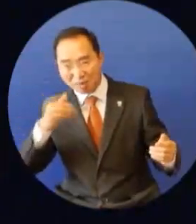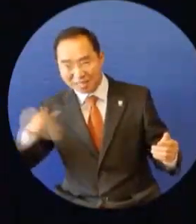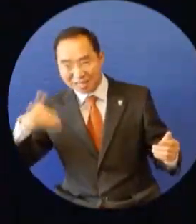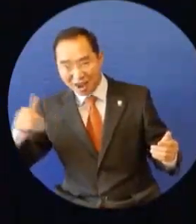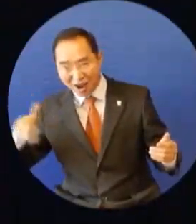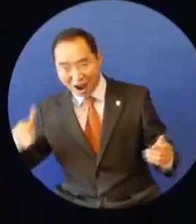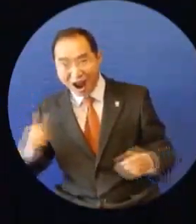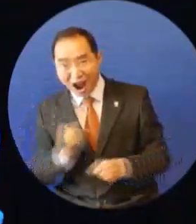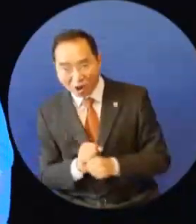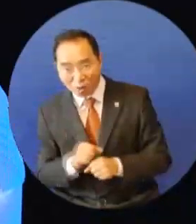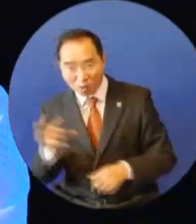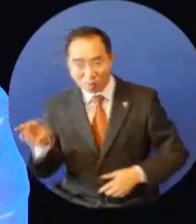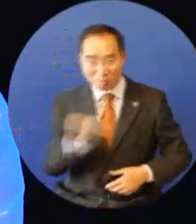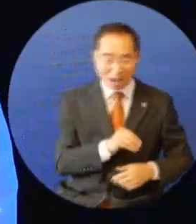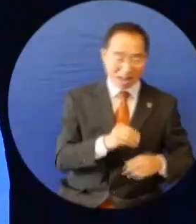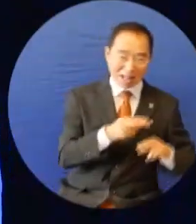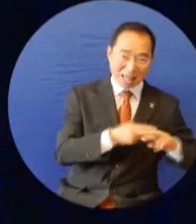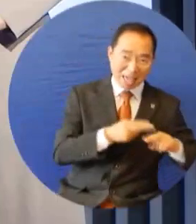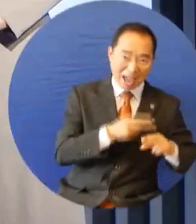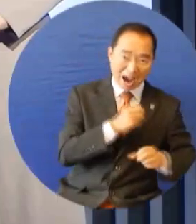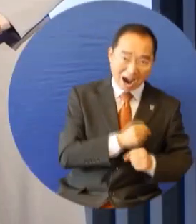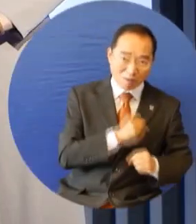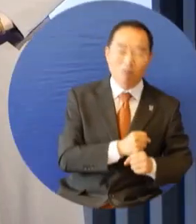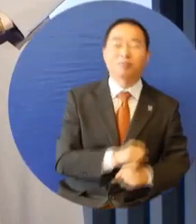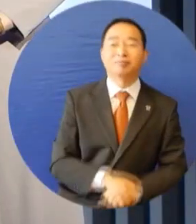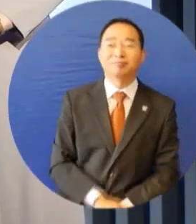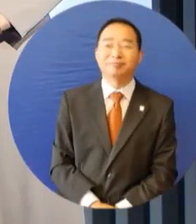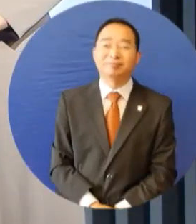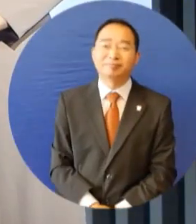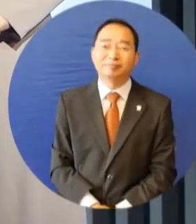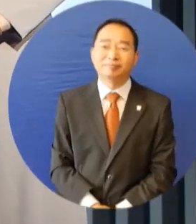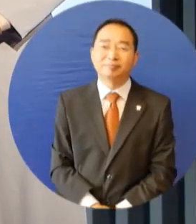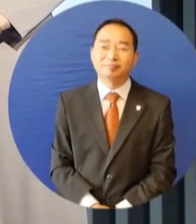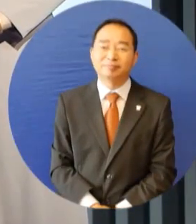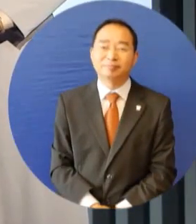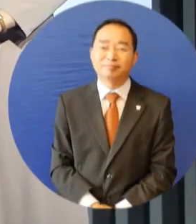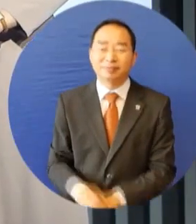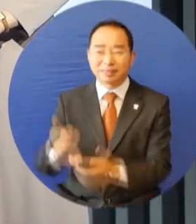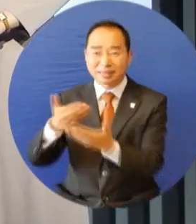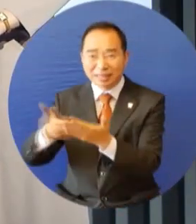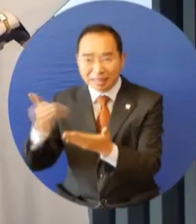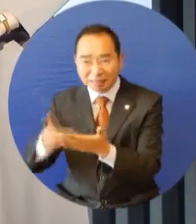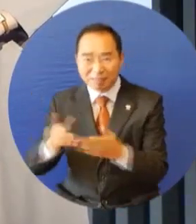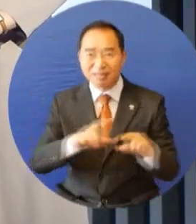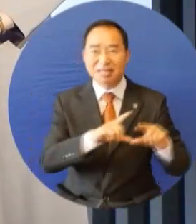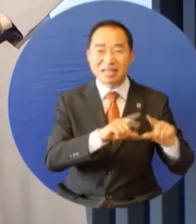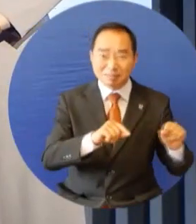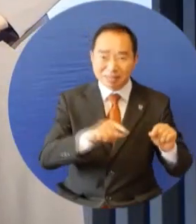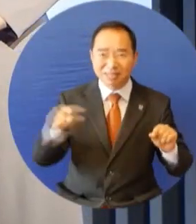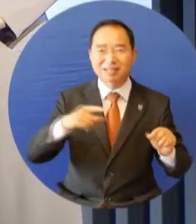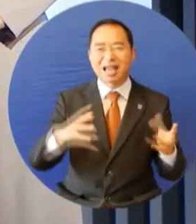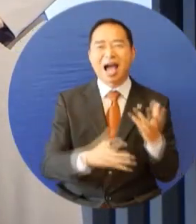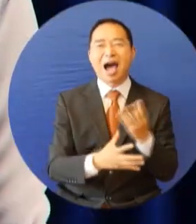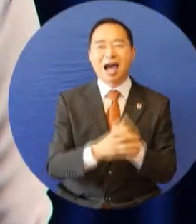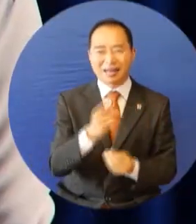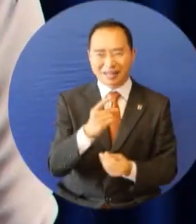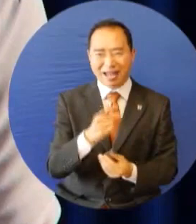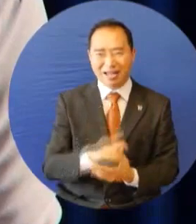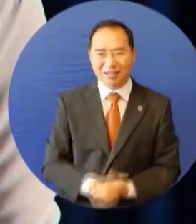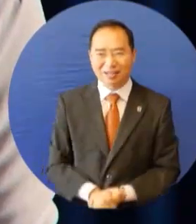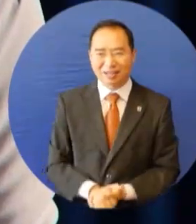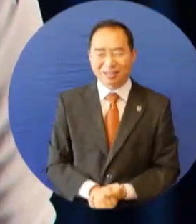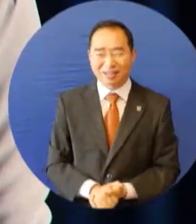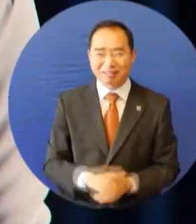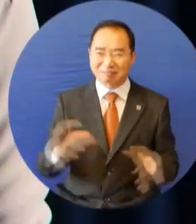디자인하고 맛으로 새롭게 창조해내고 이렇게 하는 작업이거든요. 그래서 그림과 음식은 하나다.